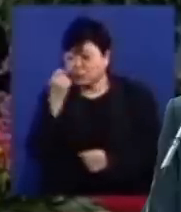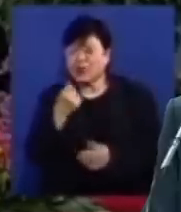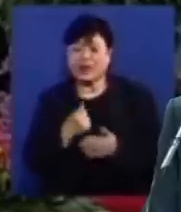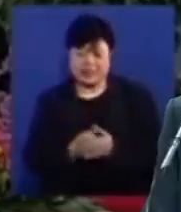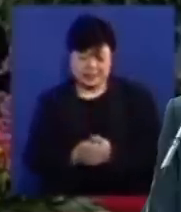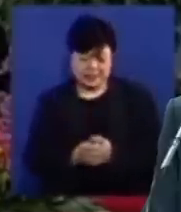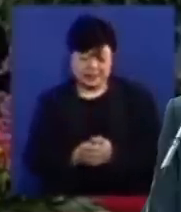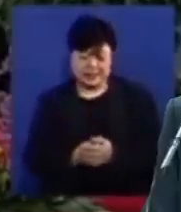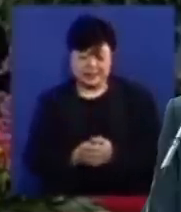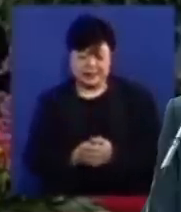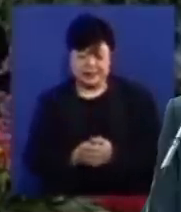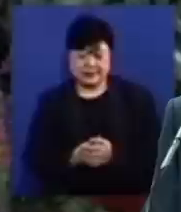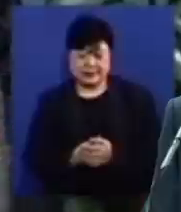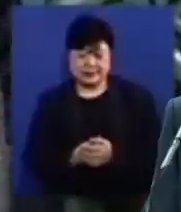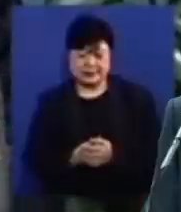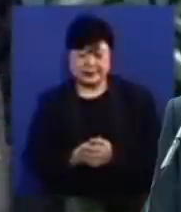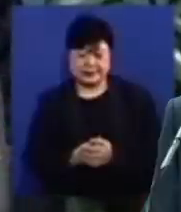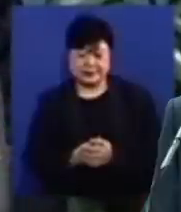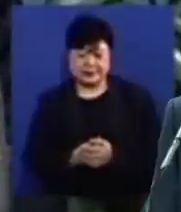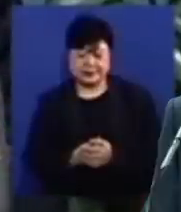있어요.